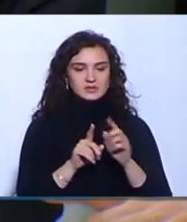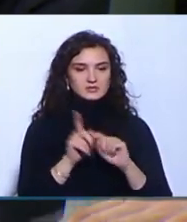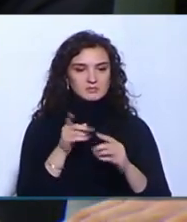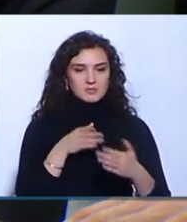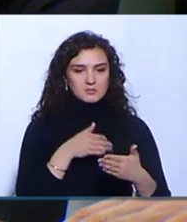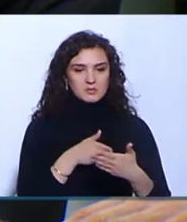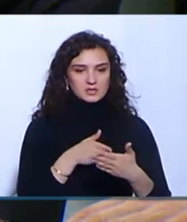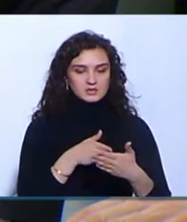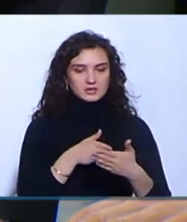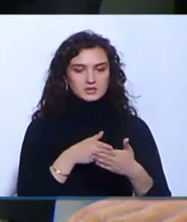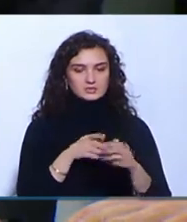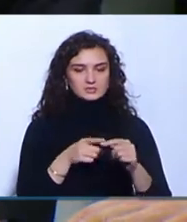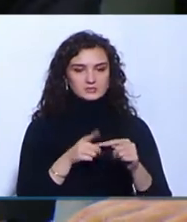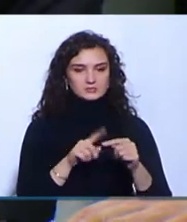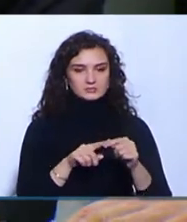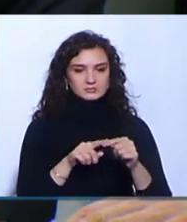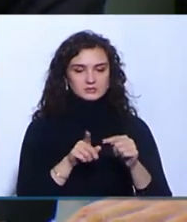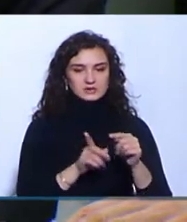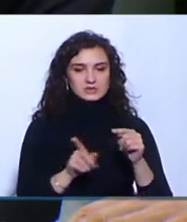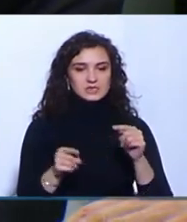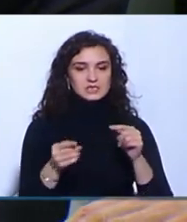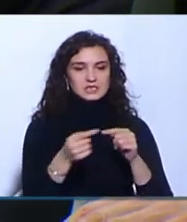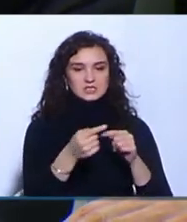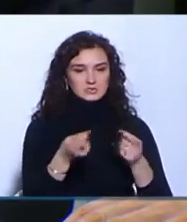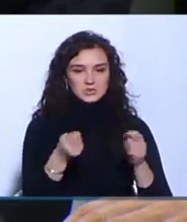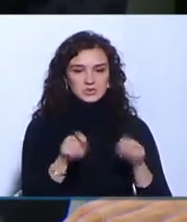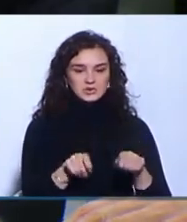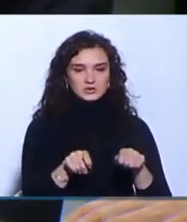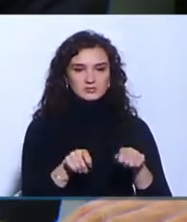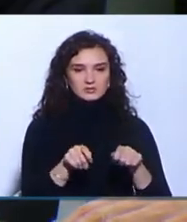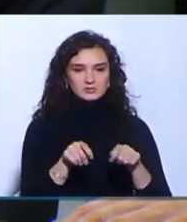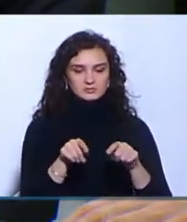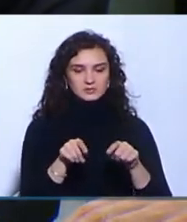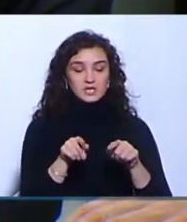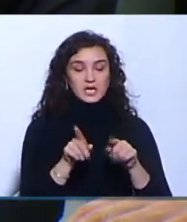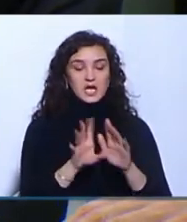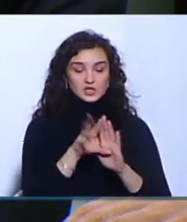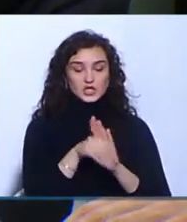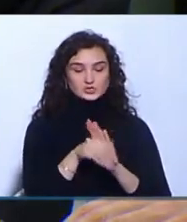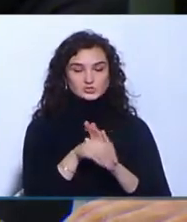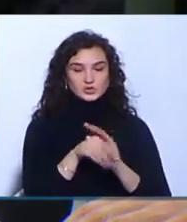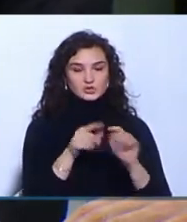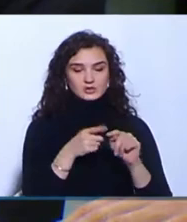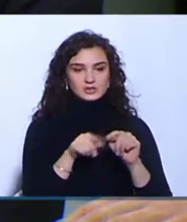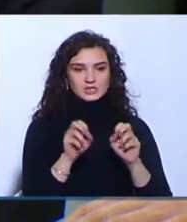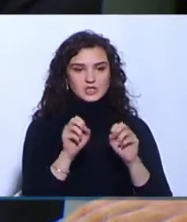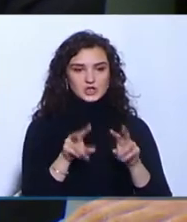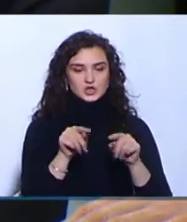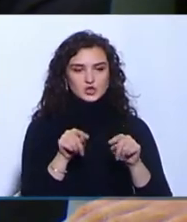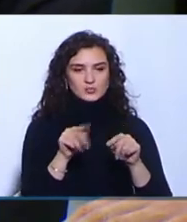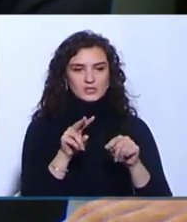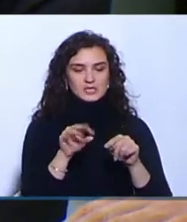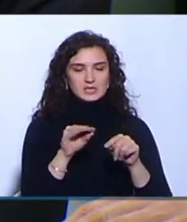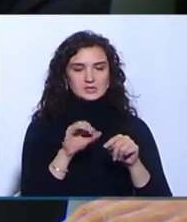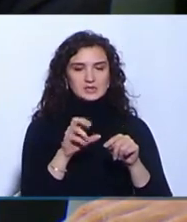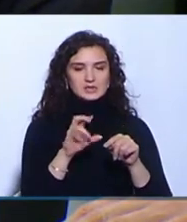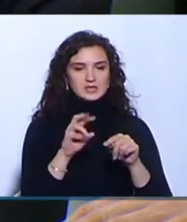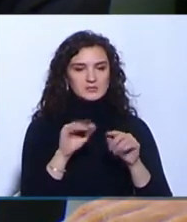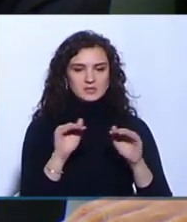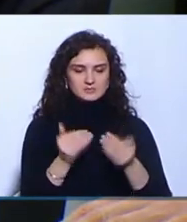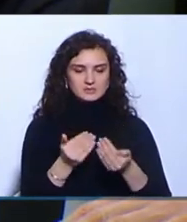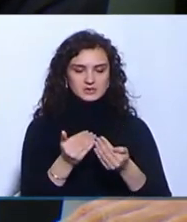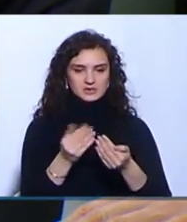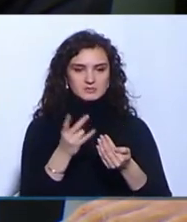ბარიერი, ჩაირთვება ეგრეთ წოდებული შემოვლითი გზები. შემოვლითი გზების ჩართვის შედეგად ეს საშიშროება ლიმფედემის შედარებით